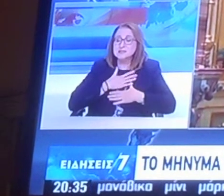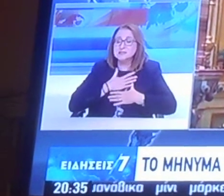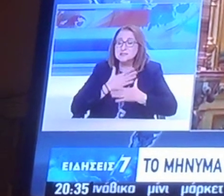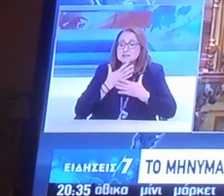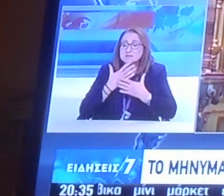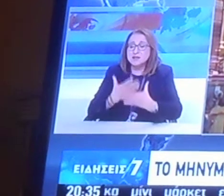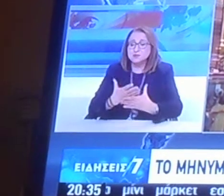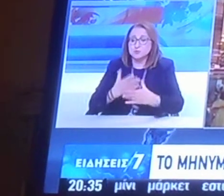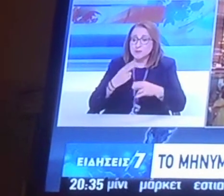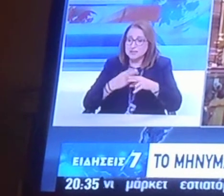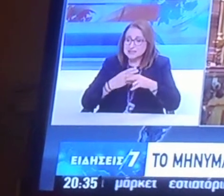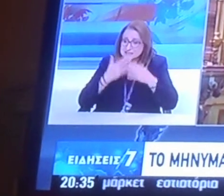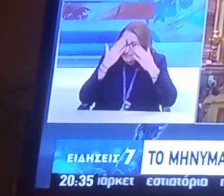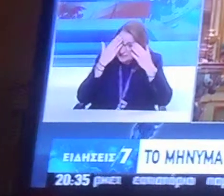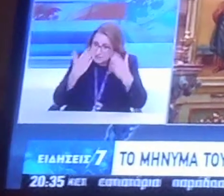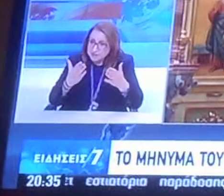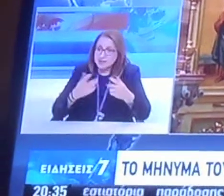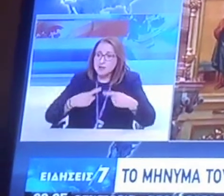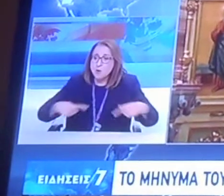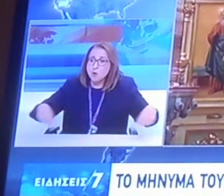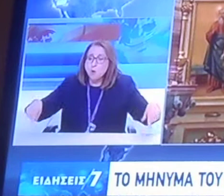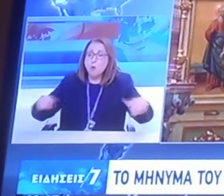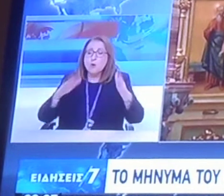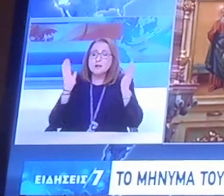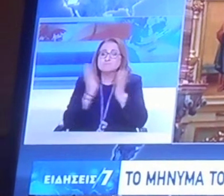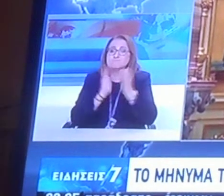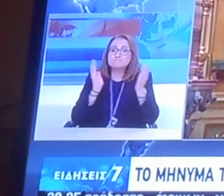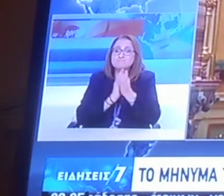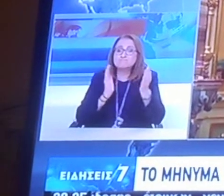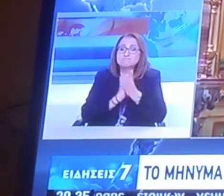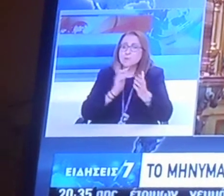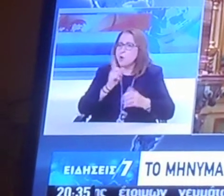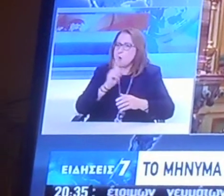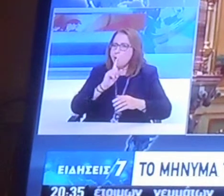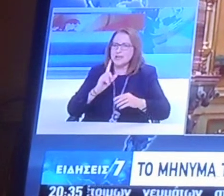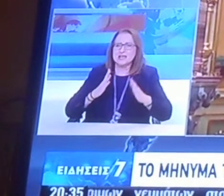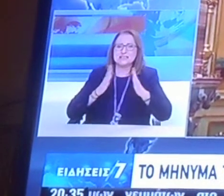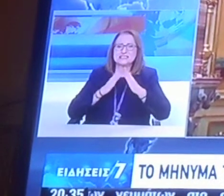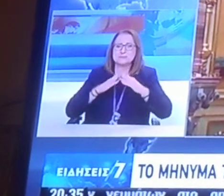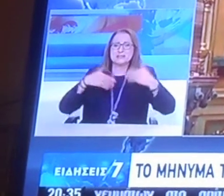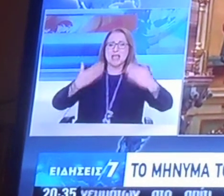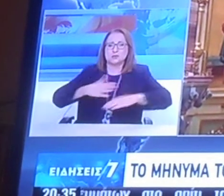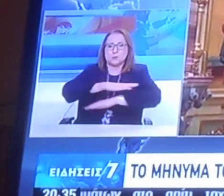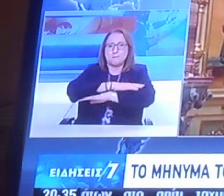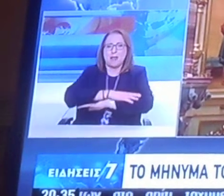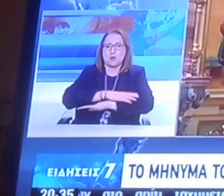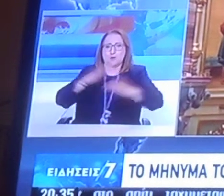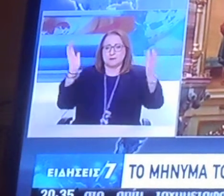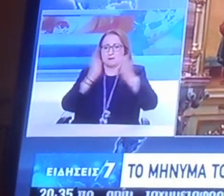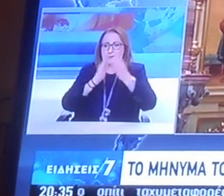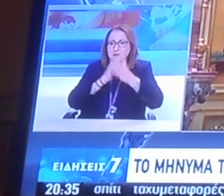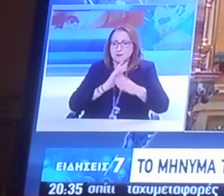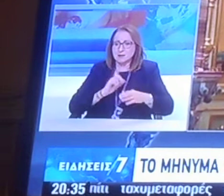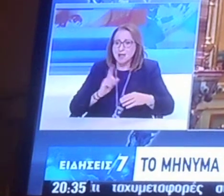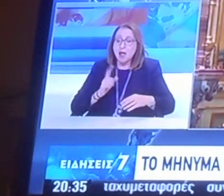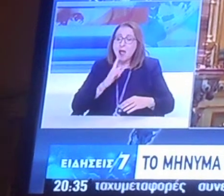και όλοι μαζί σας χειροκροτούμε όχι μόνο από τα μπαλκόνια των σπιτιών μας, αλλά κάθε στιγμή από